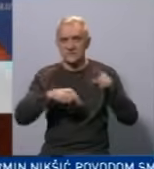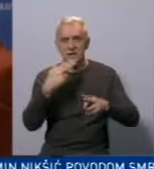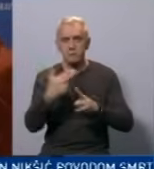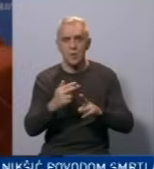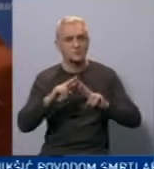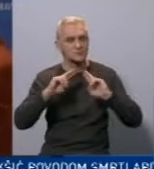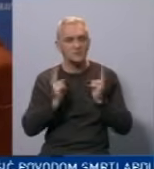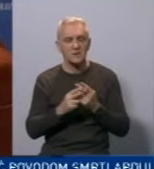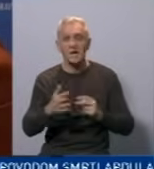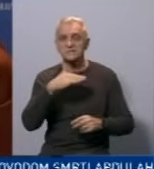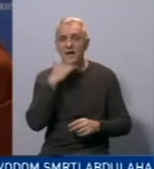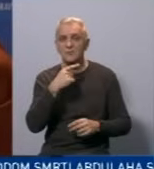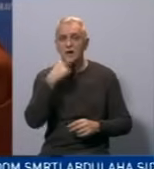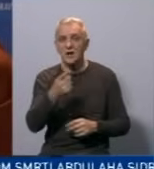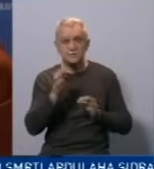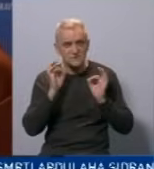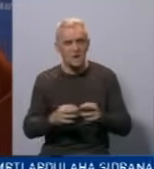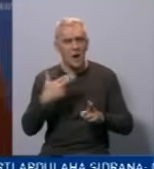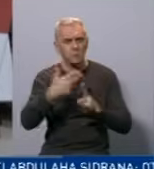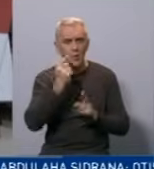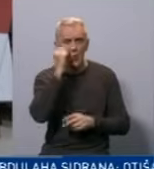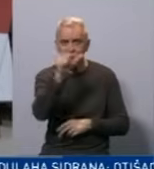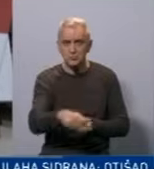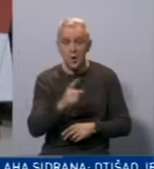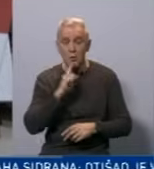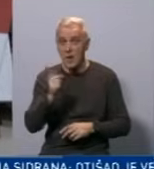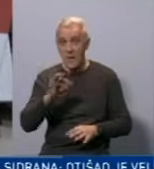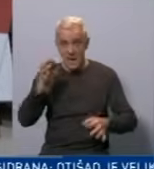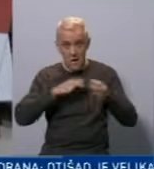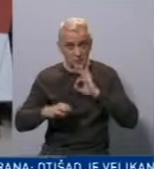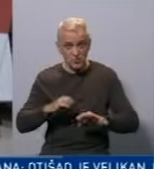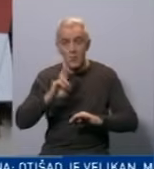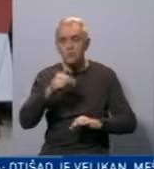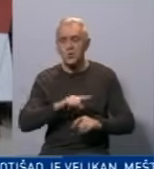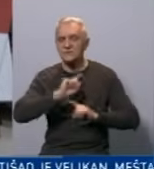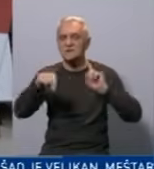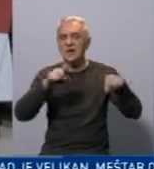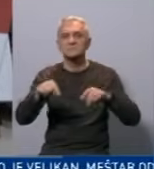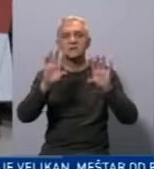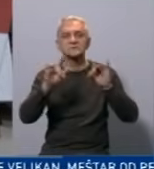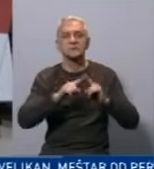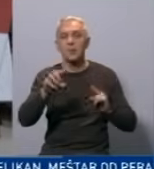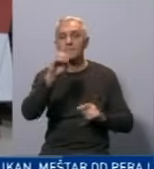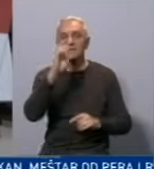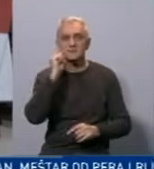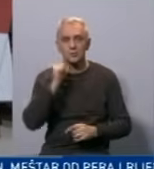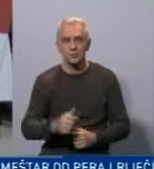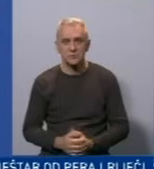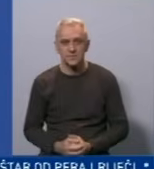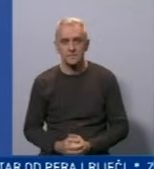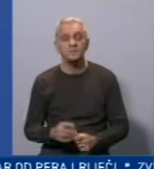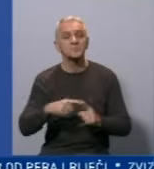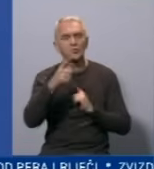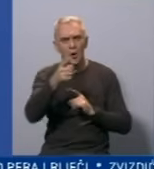u svijetu. Iz zavoda ističu kako svaka oboljela osoba koja nije liječena može zaraziti 10 do 15